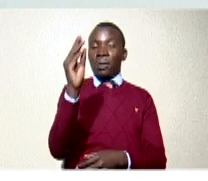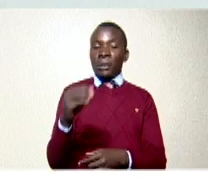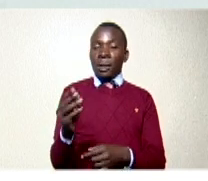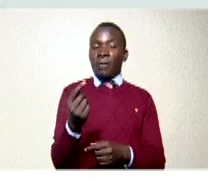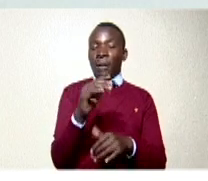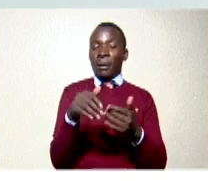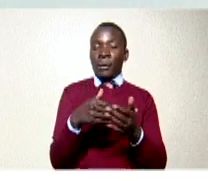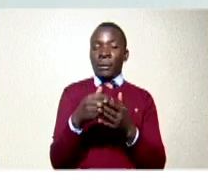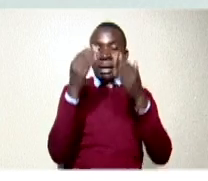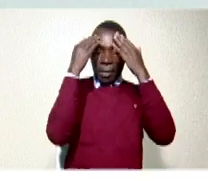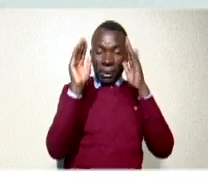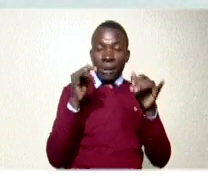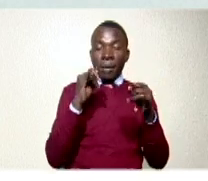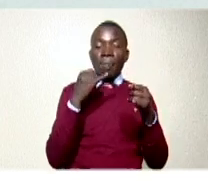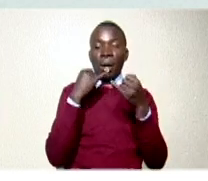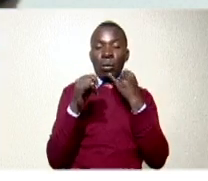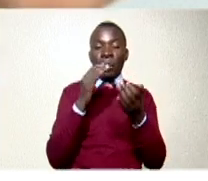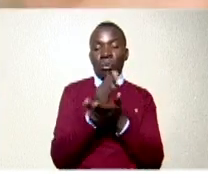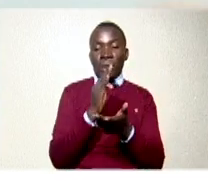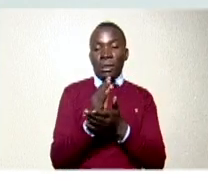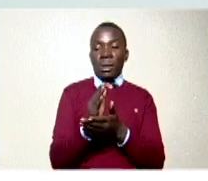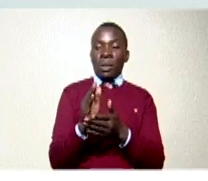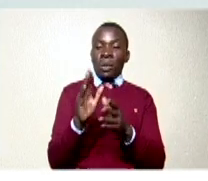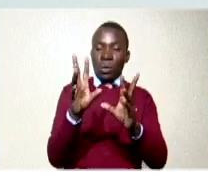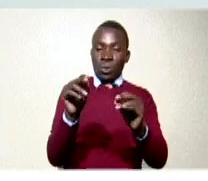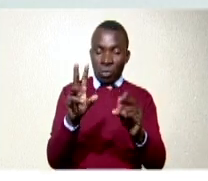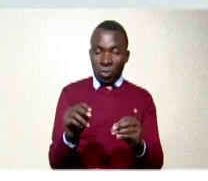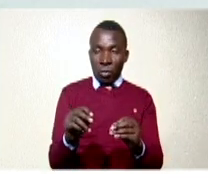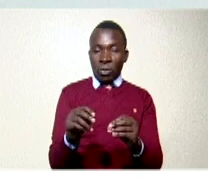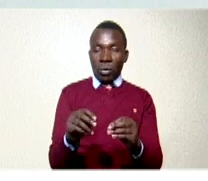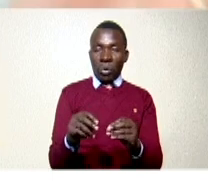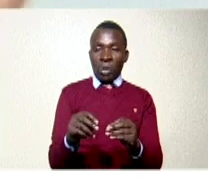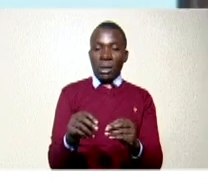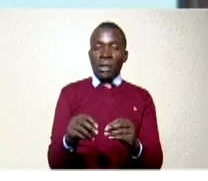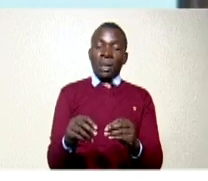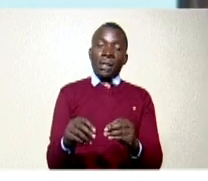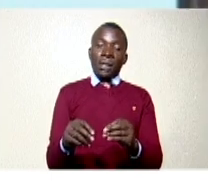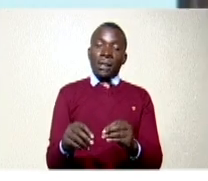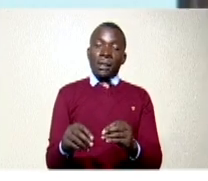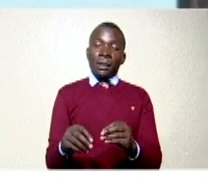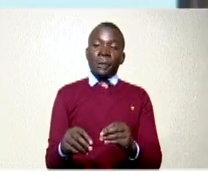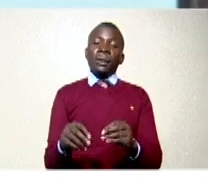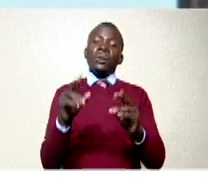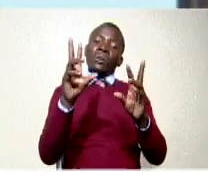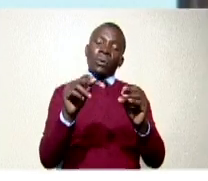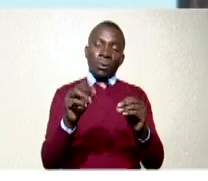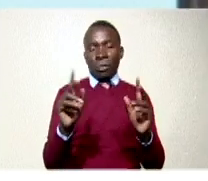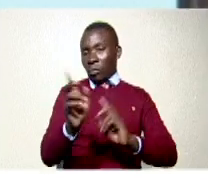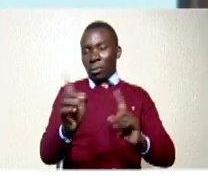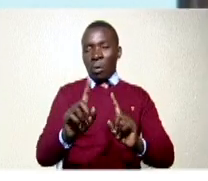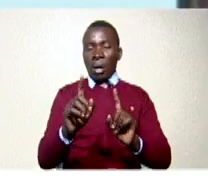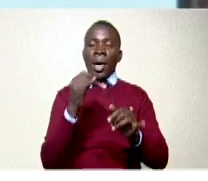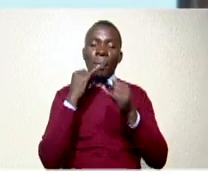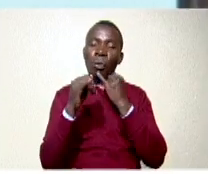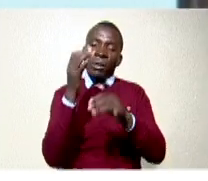ari cyereka ukoresheje za karite za credit card cyangwa debit card oya kuri Momo Pay oya ntabwo